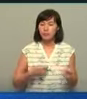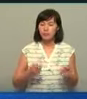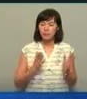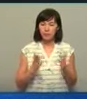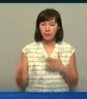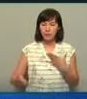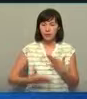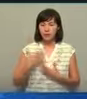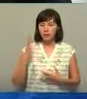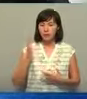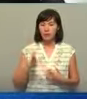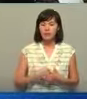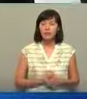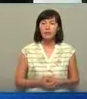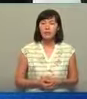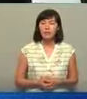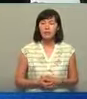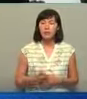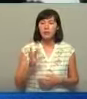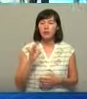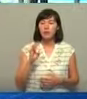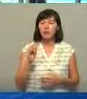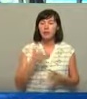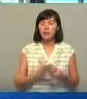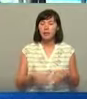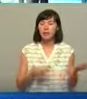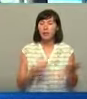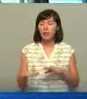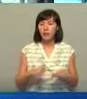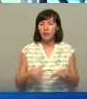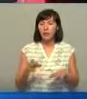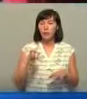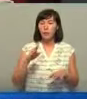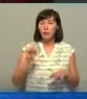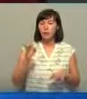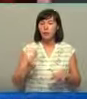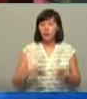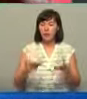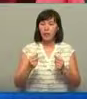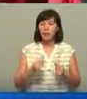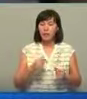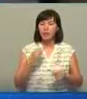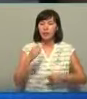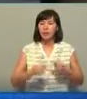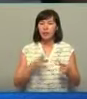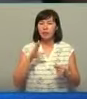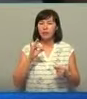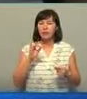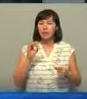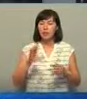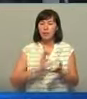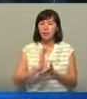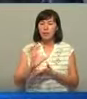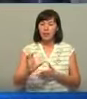тәртіптік жауапкершіліктерге тартылатын болады. Ордабасы ауданы бұл марафон эстафетаны Отырар ауданынан қабылдап алып, кезекті Сайрам ауданына